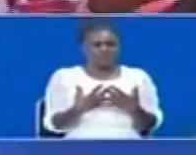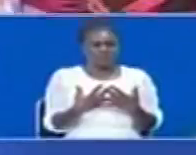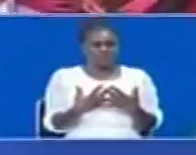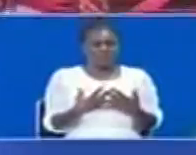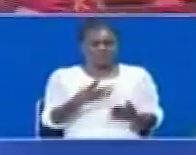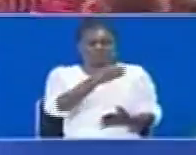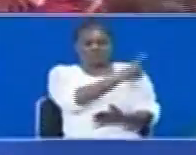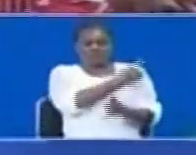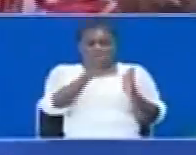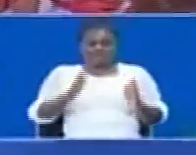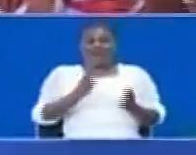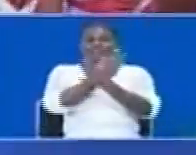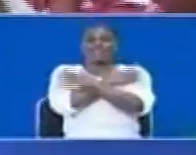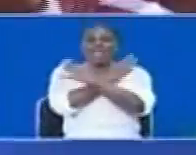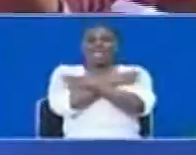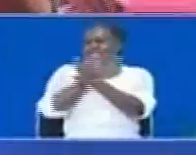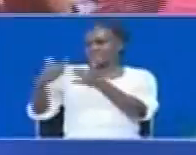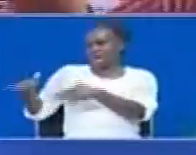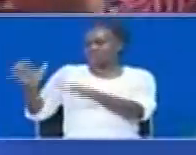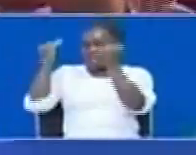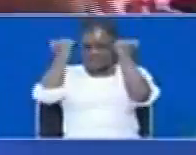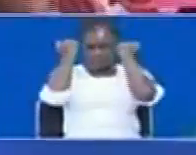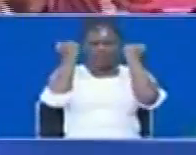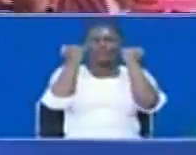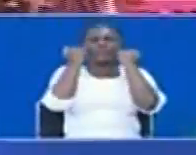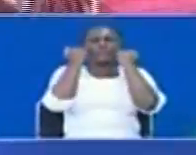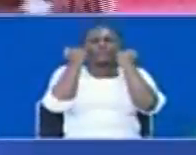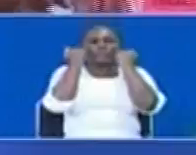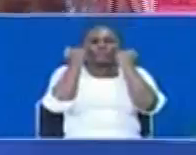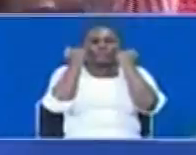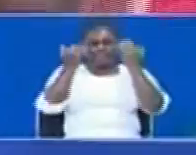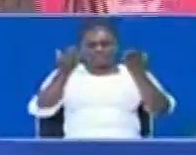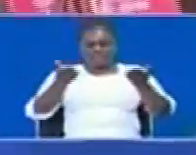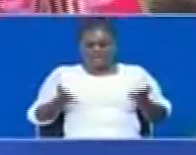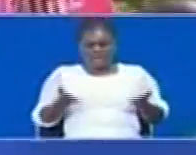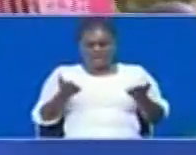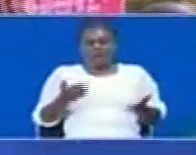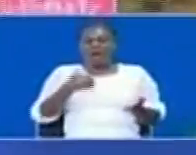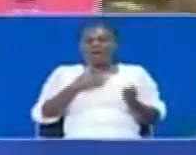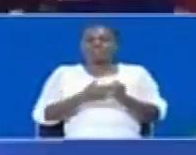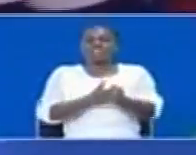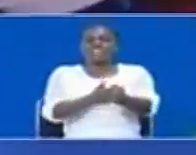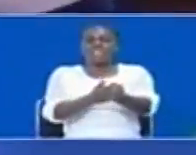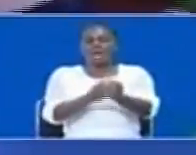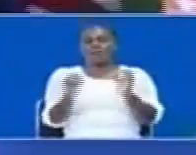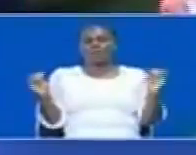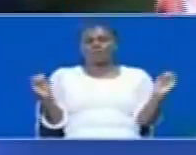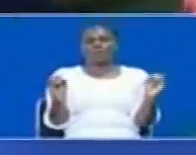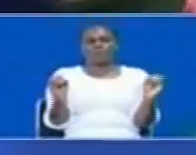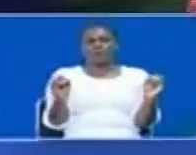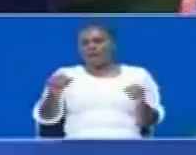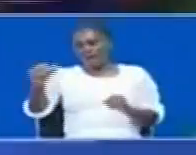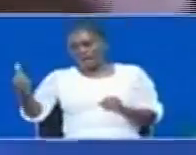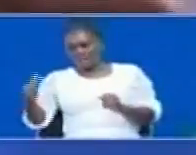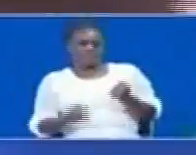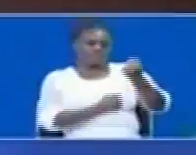Nao madaktari wenzao waliokuwa wamepiga kambi nje ya mahakama ya Milimani sasa watasalia bila viongozi. Wapo wanaunga